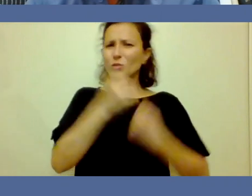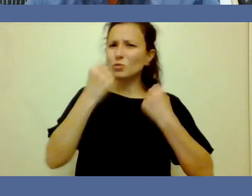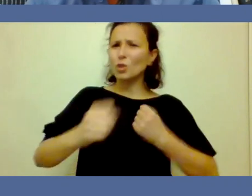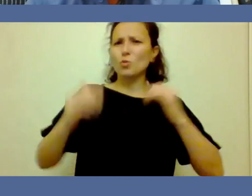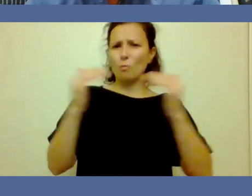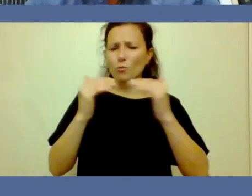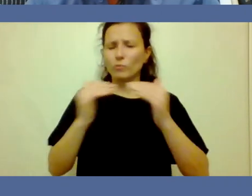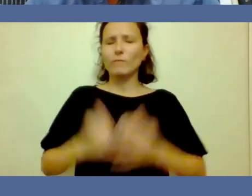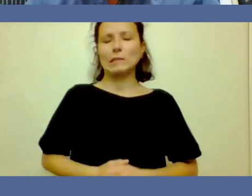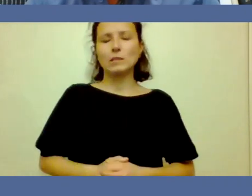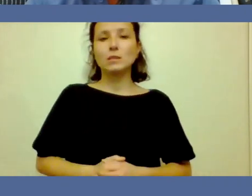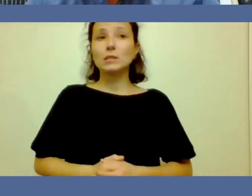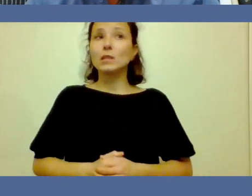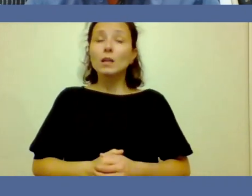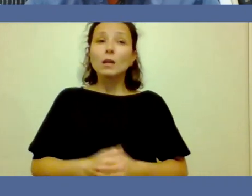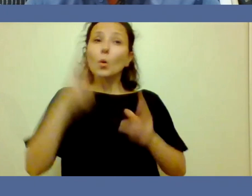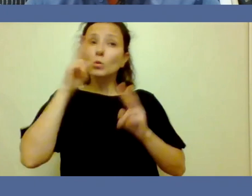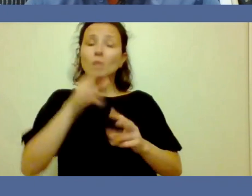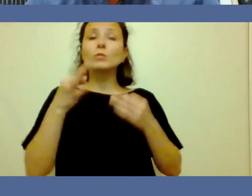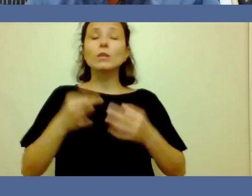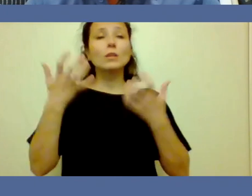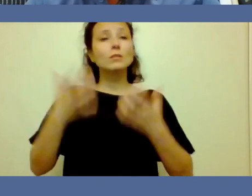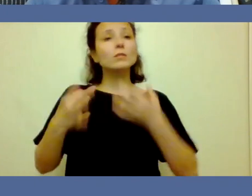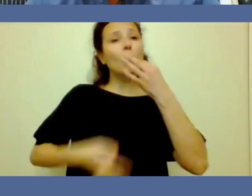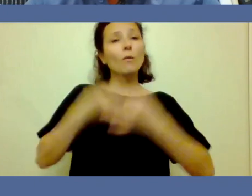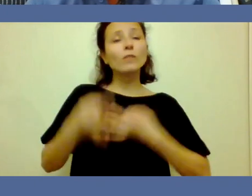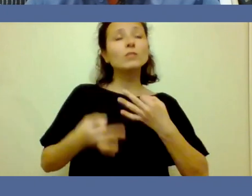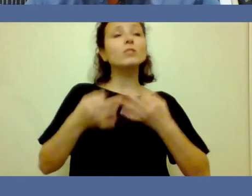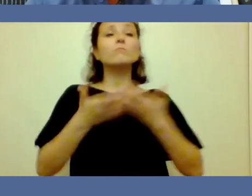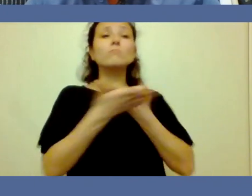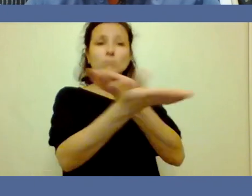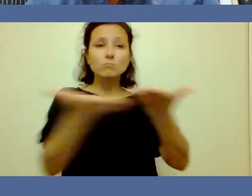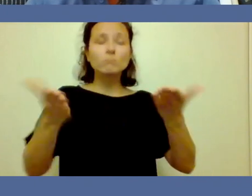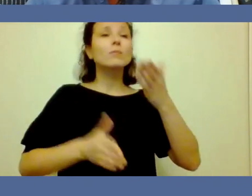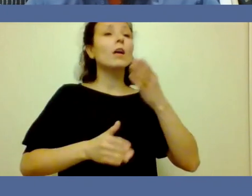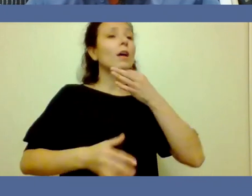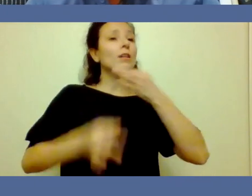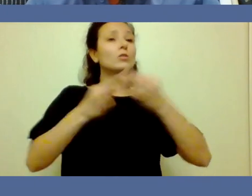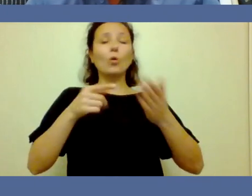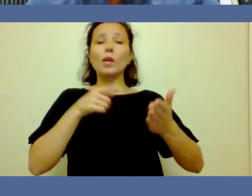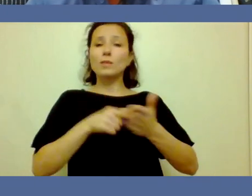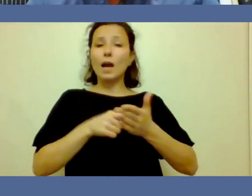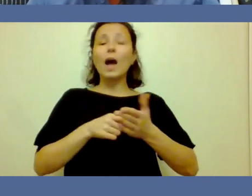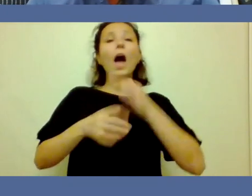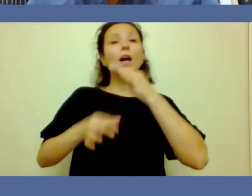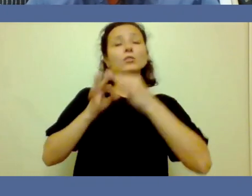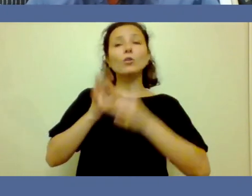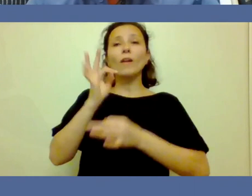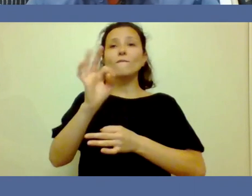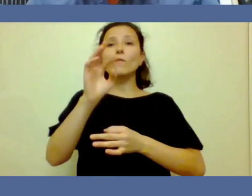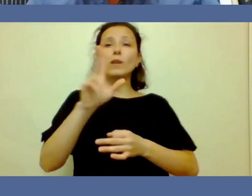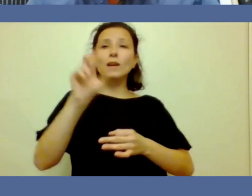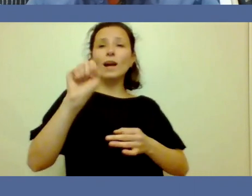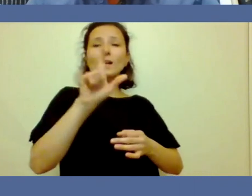teraz chcę napisać i opowiedzieć Państwu taką historię i do historii kazachskiej dopasowałam